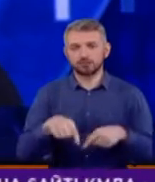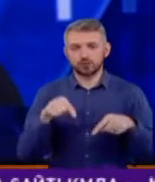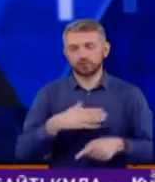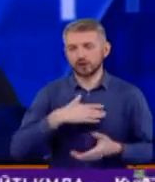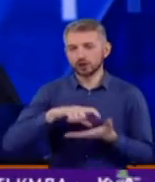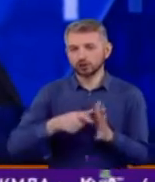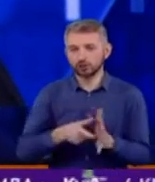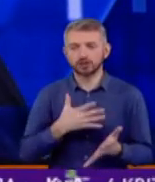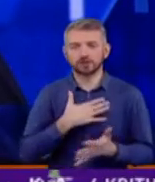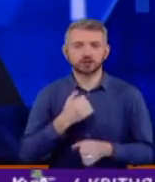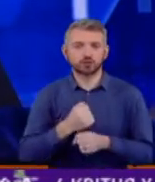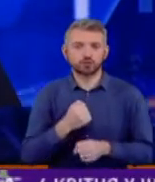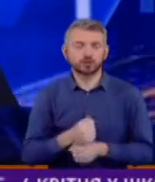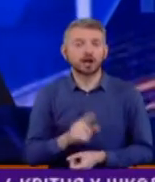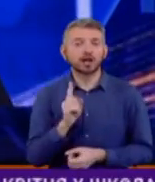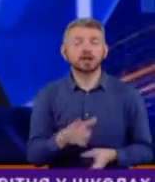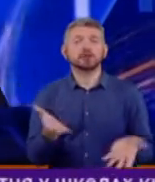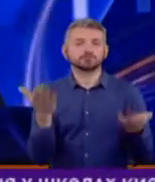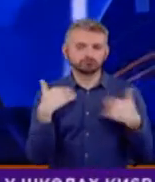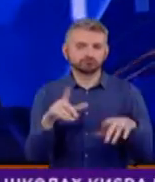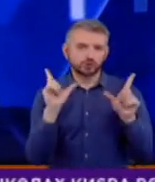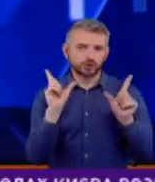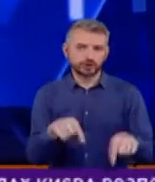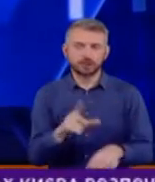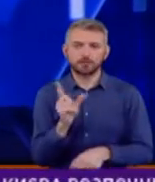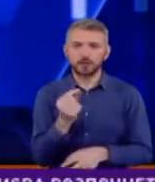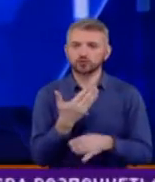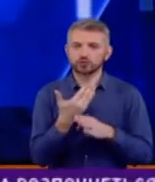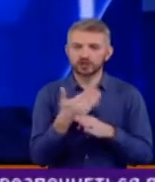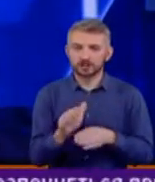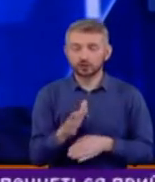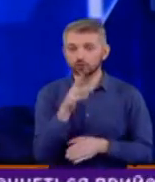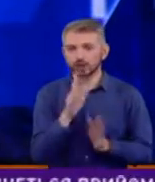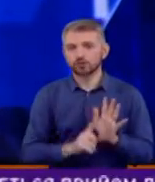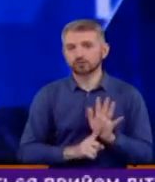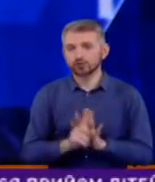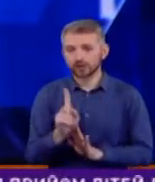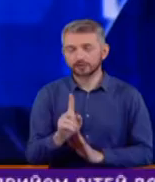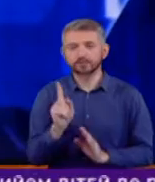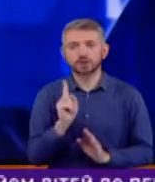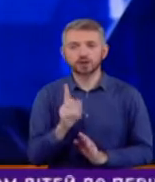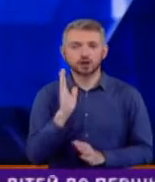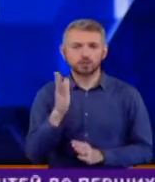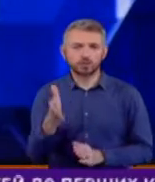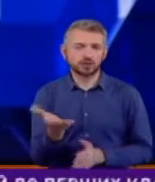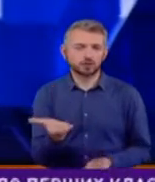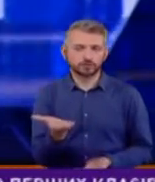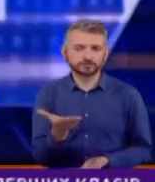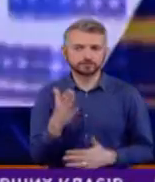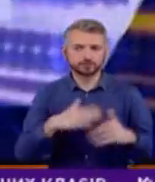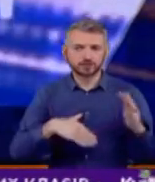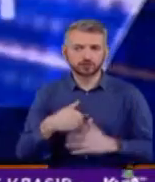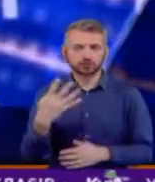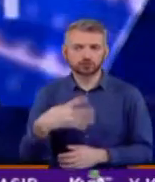нашій студії, в нашій студійній роботі. Але поїхали, давайте вже першу частину. Час розпочинати, хоча нас попереду там